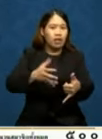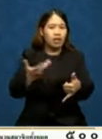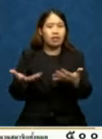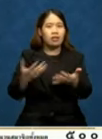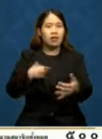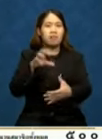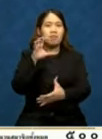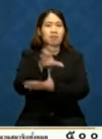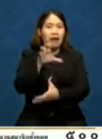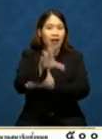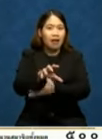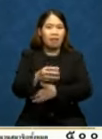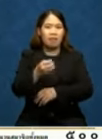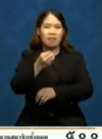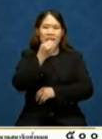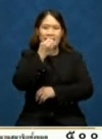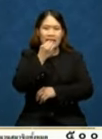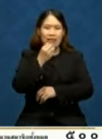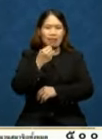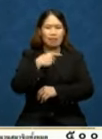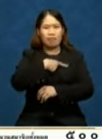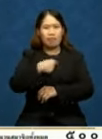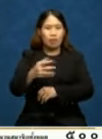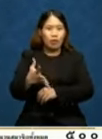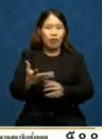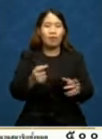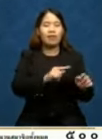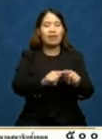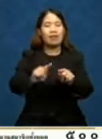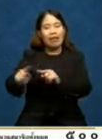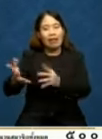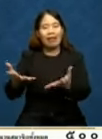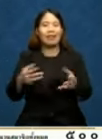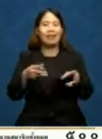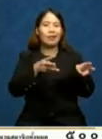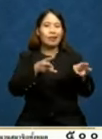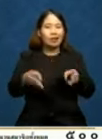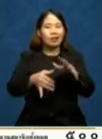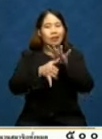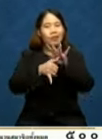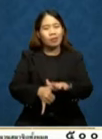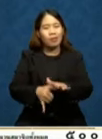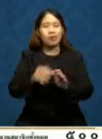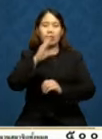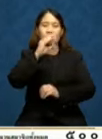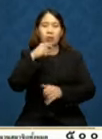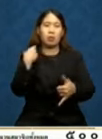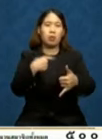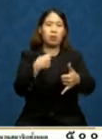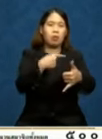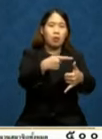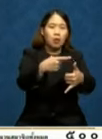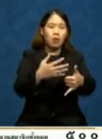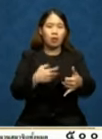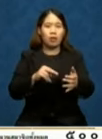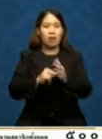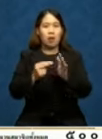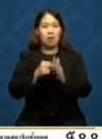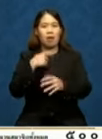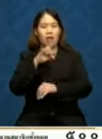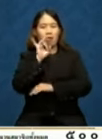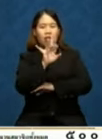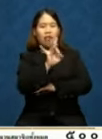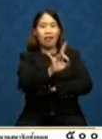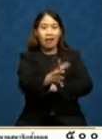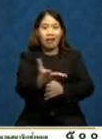คับให้เด็กกืนกินในสิ่งที่เขาไม่อยากจะกินการด้อยค่าด้วยคำพูดวาจาเช่นการตรีตาการล้อเลียน